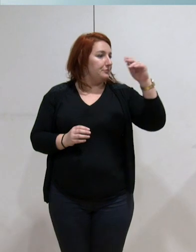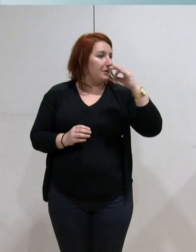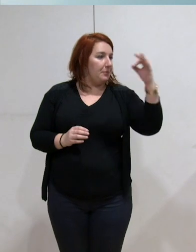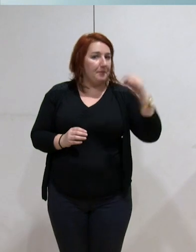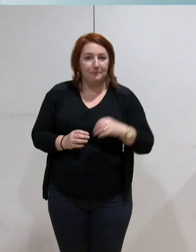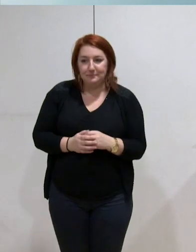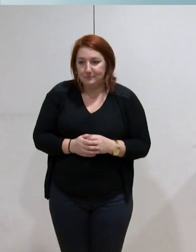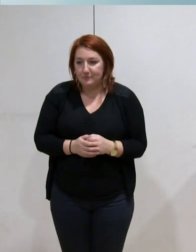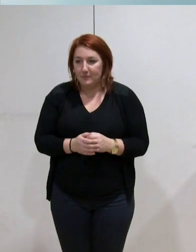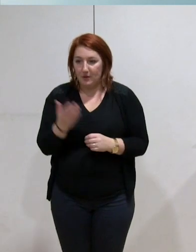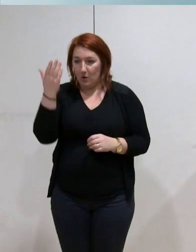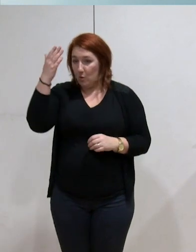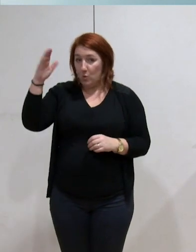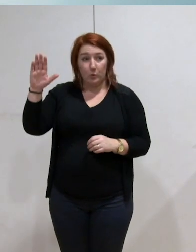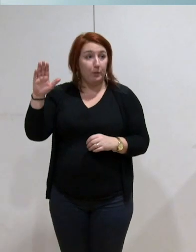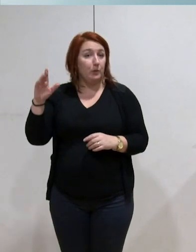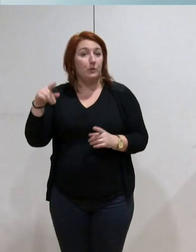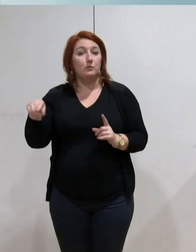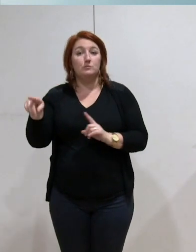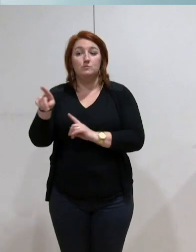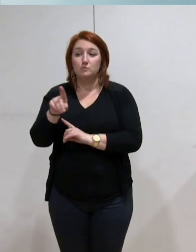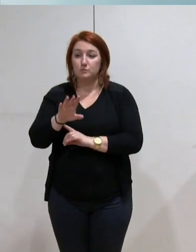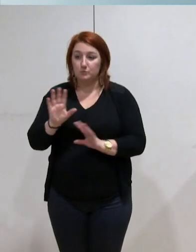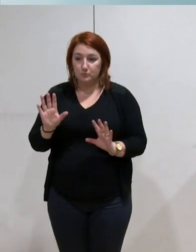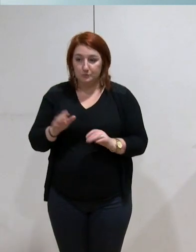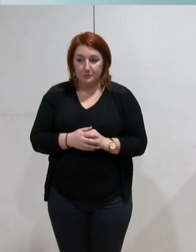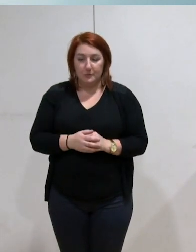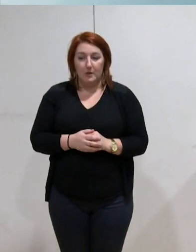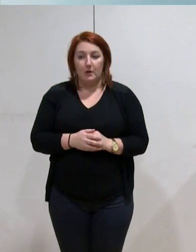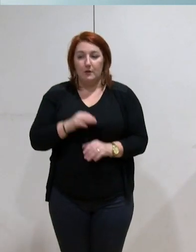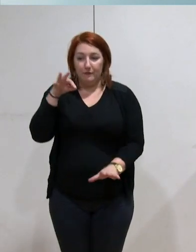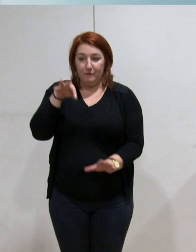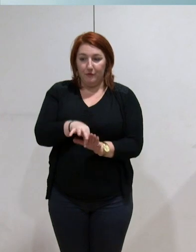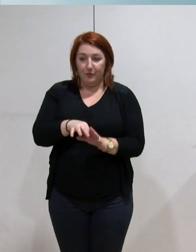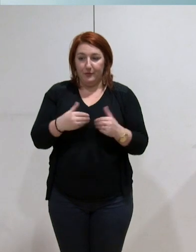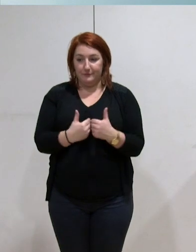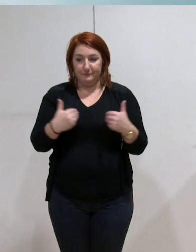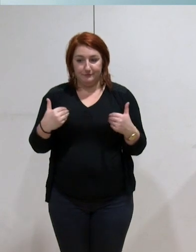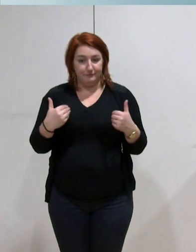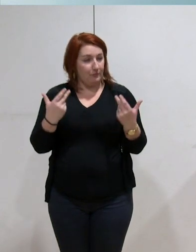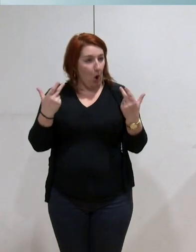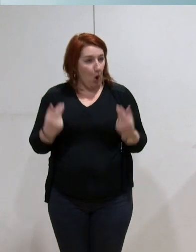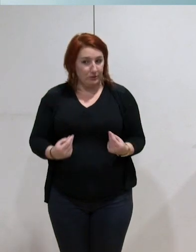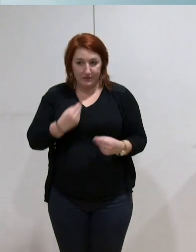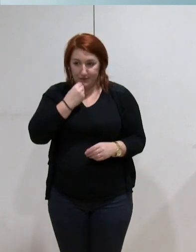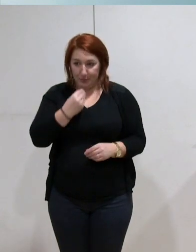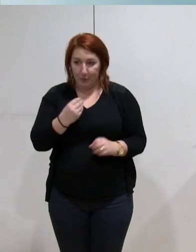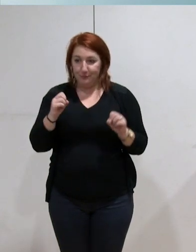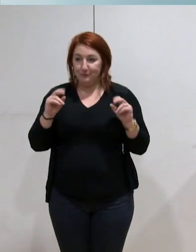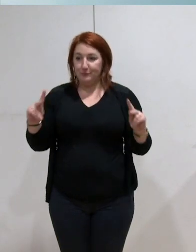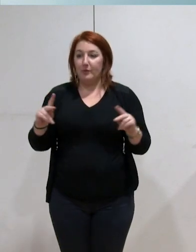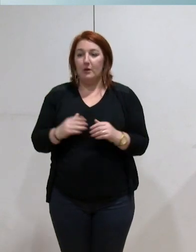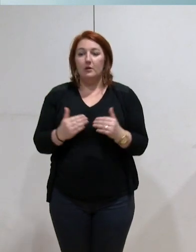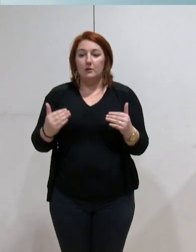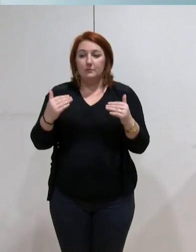locaux d'autres élément donc ce vote différencié est noté et